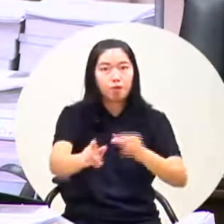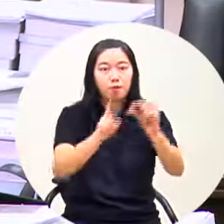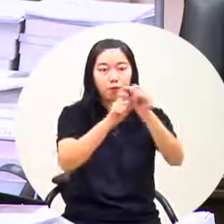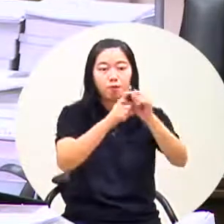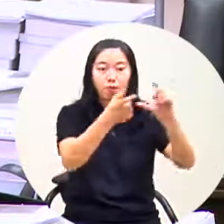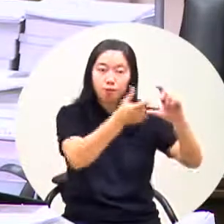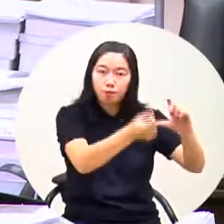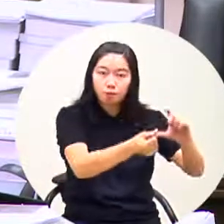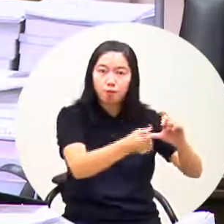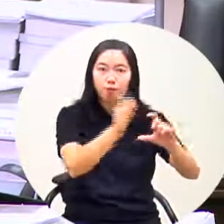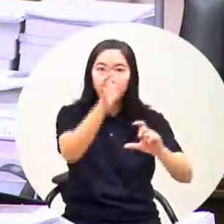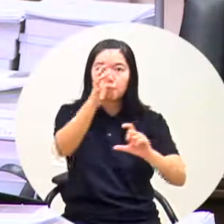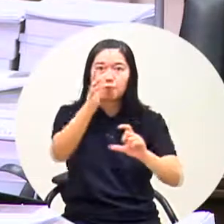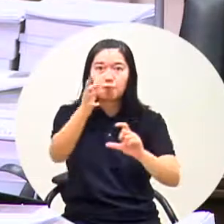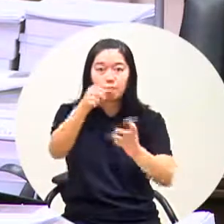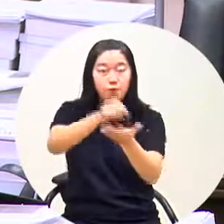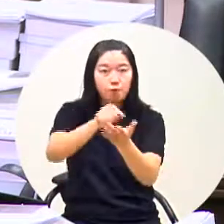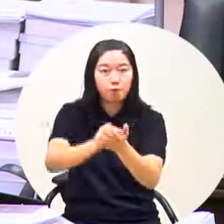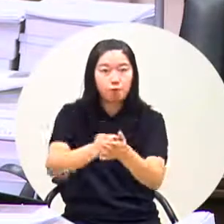费，